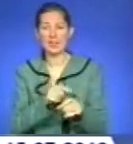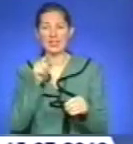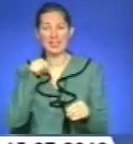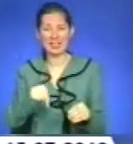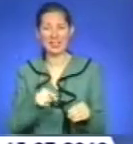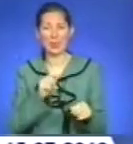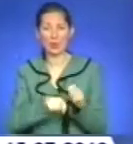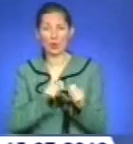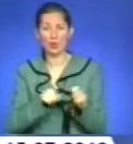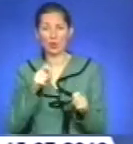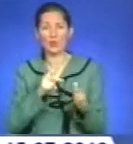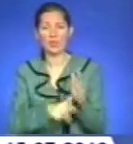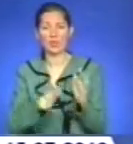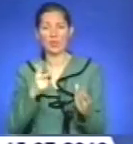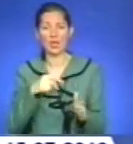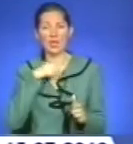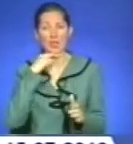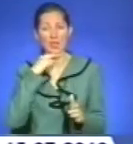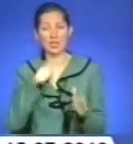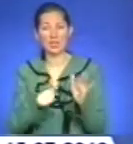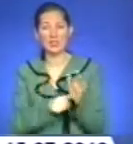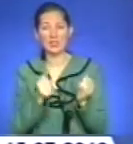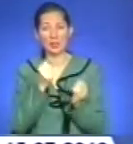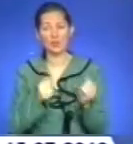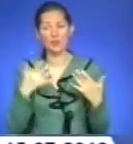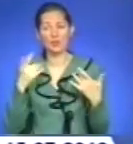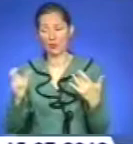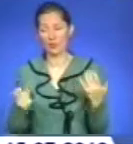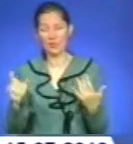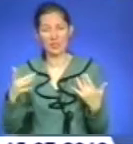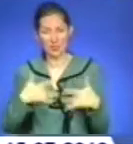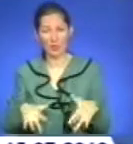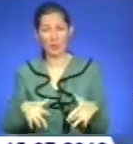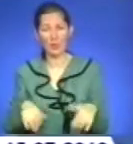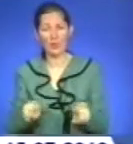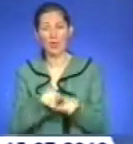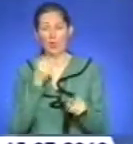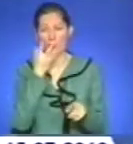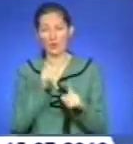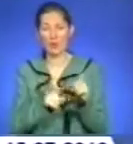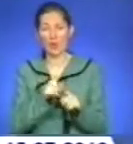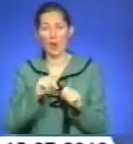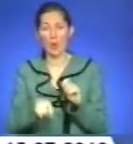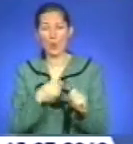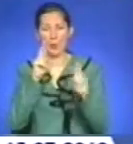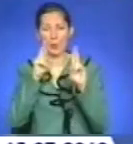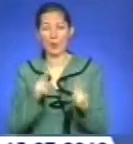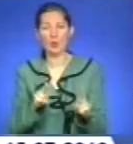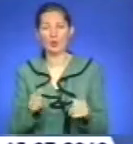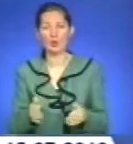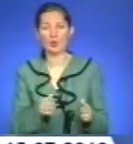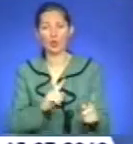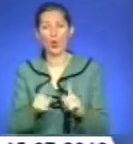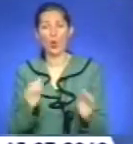перевірок, 183 зауваження, 6 водіїв звільнено. Також позитивні зміни. Порушників правил дорожнього руху